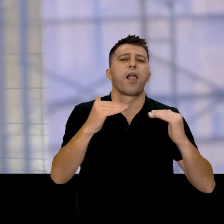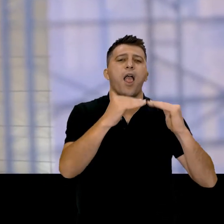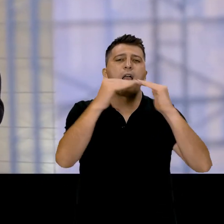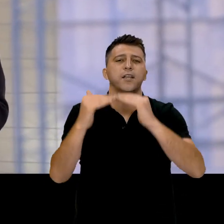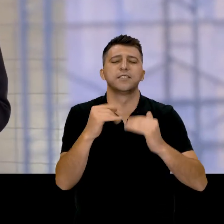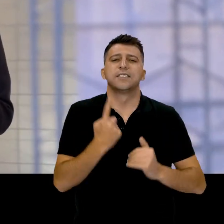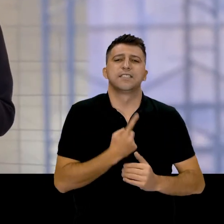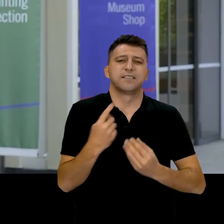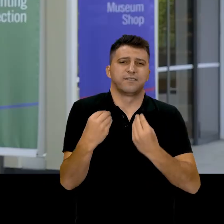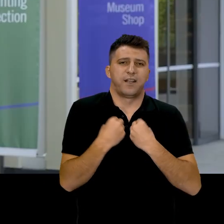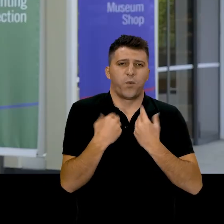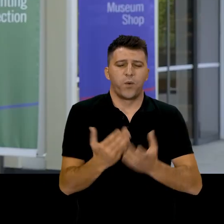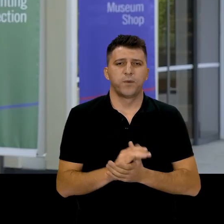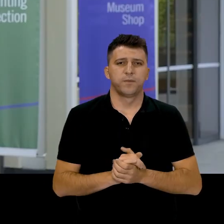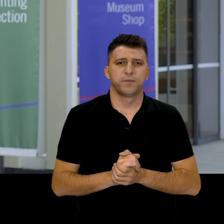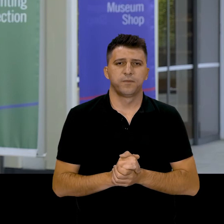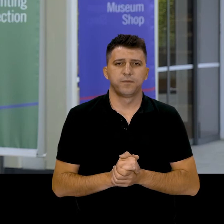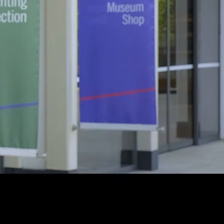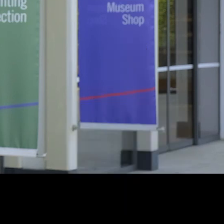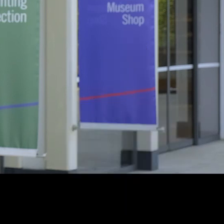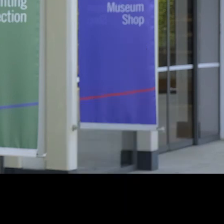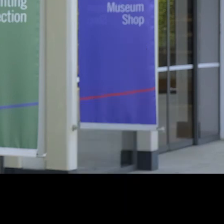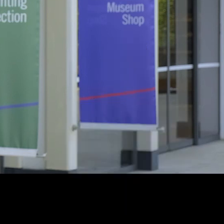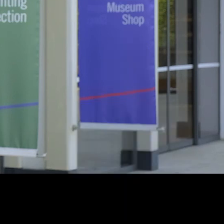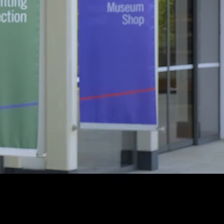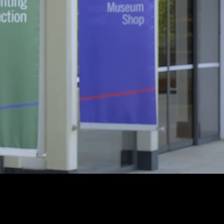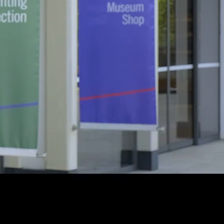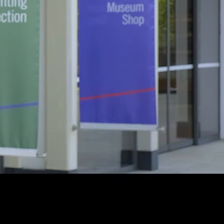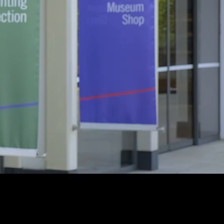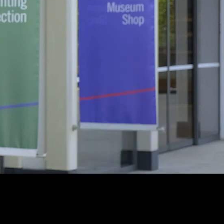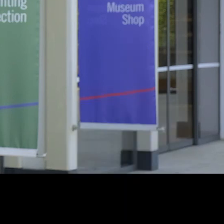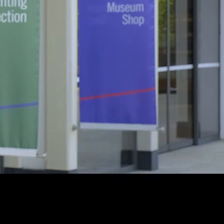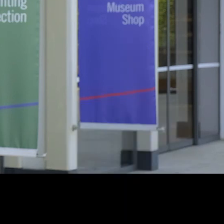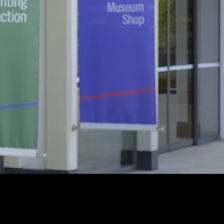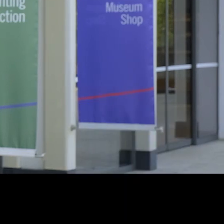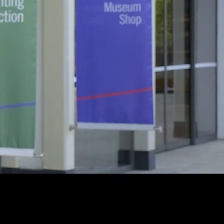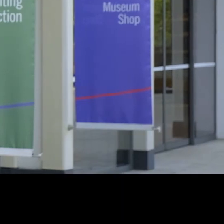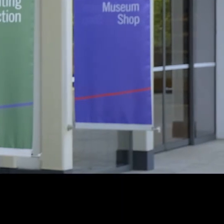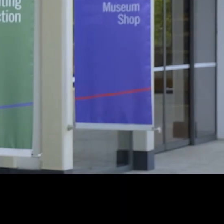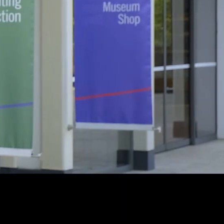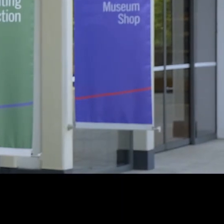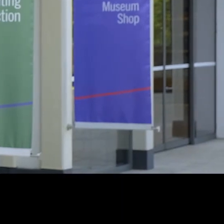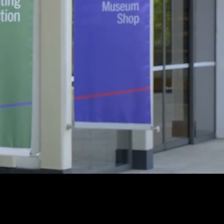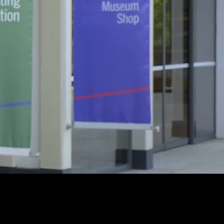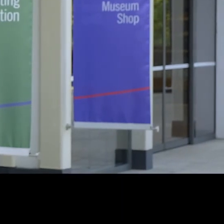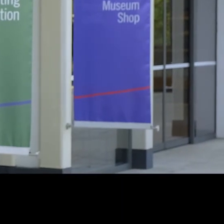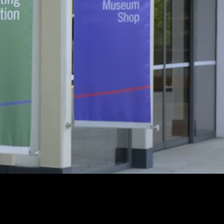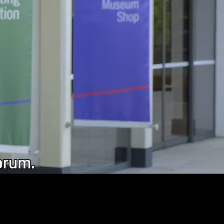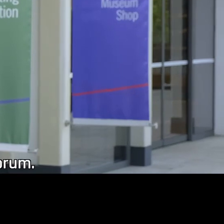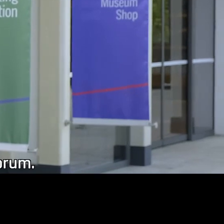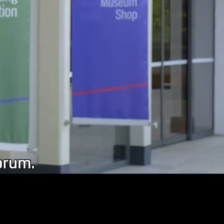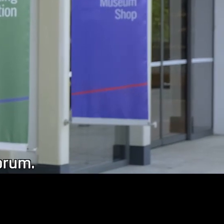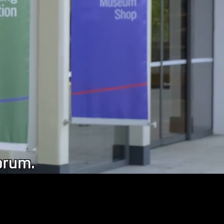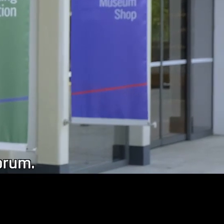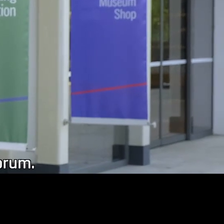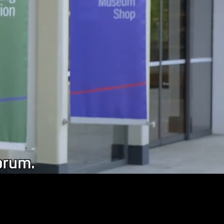daha hissettiriyor. Deren Ümit Zoralioğlu faydalanıcı işaret diliyle anlatıyor. Şimdi sergiden çıktım. İlk